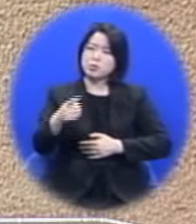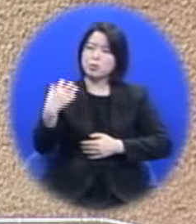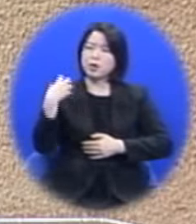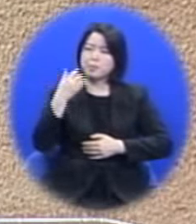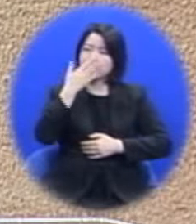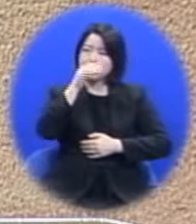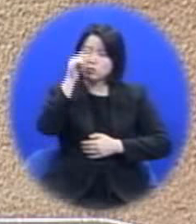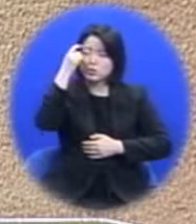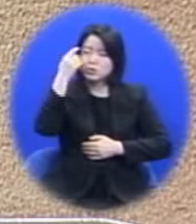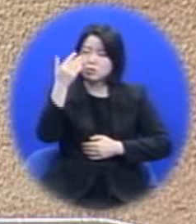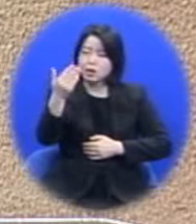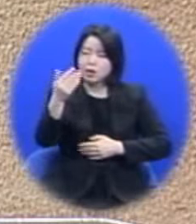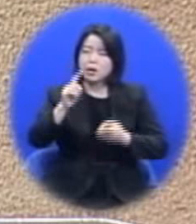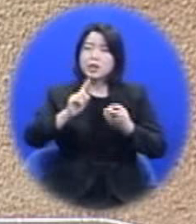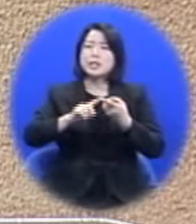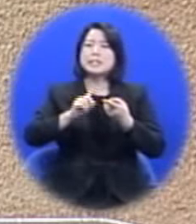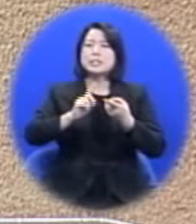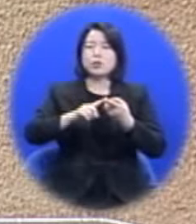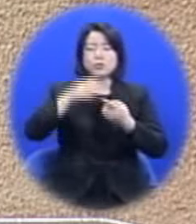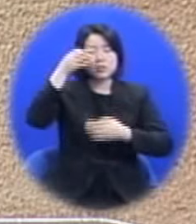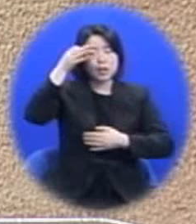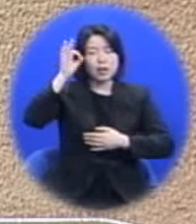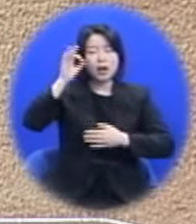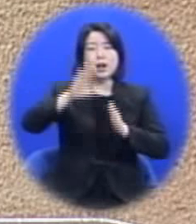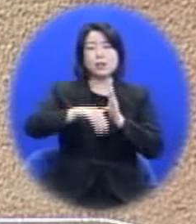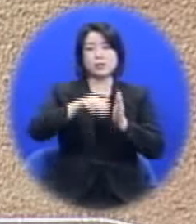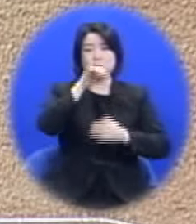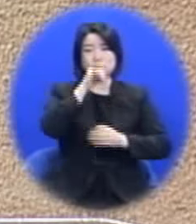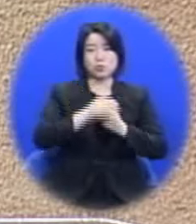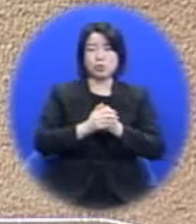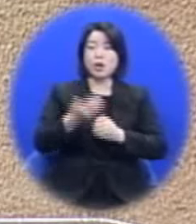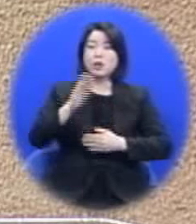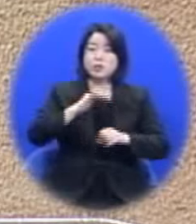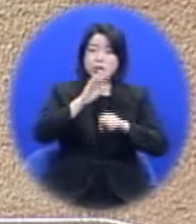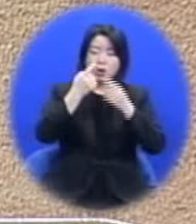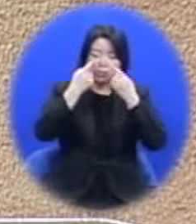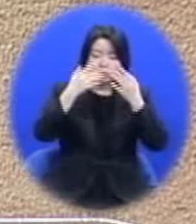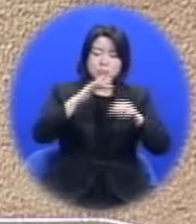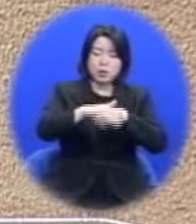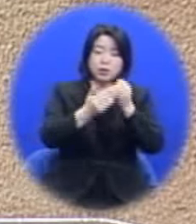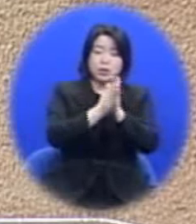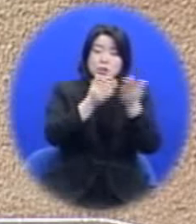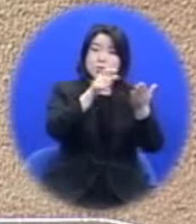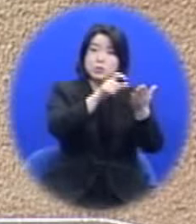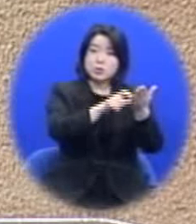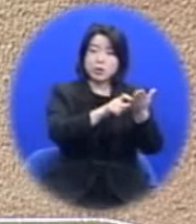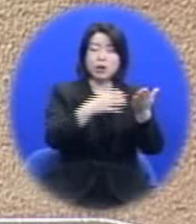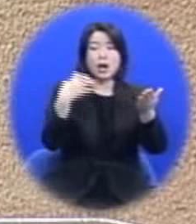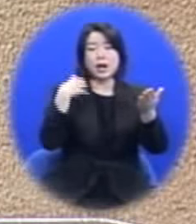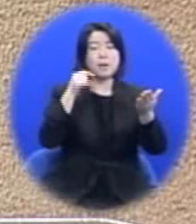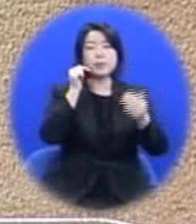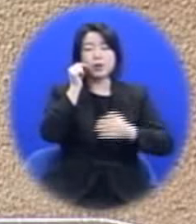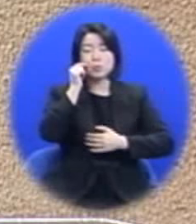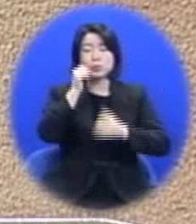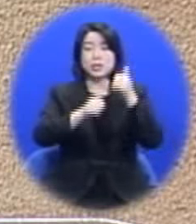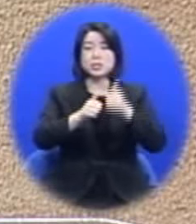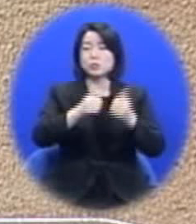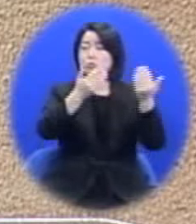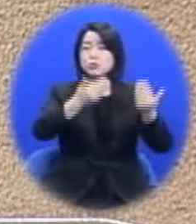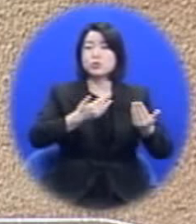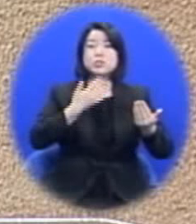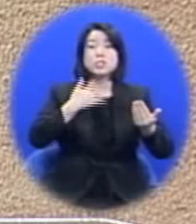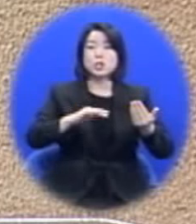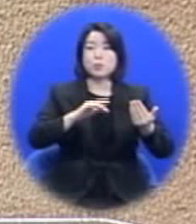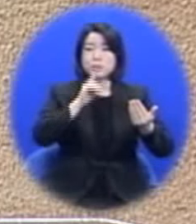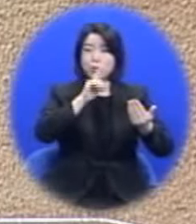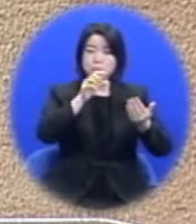있을까? 이런 생각이 들 때가 있어요. 그런데 분명히 성경에는 감당치 못할 시험은 주신 적이 없다는